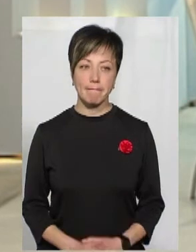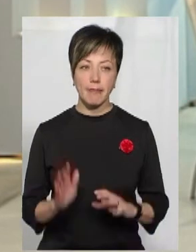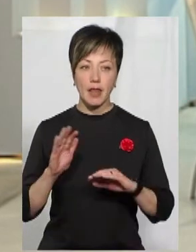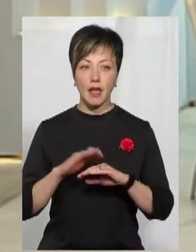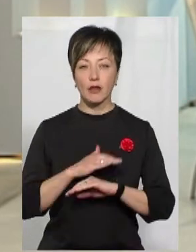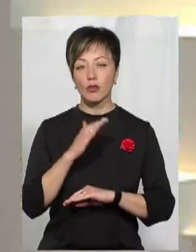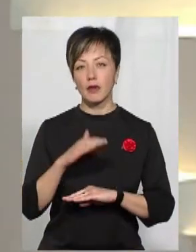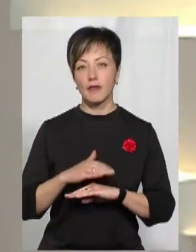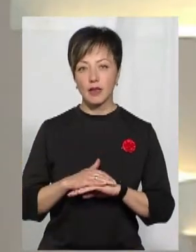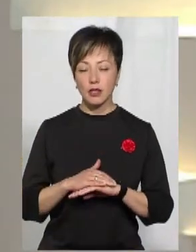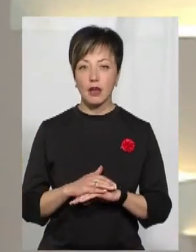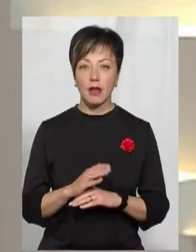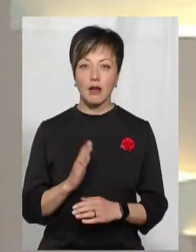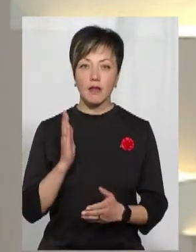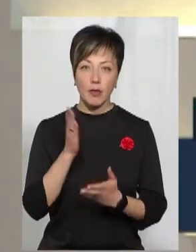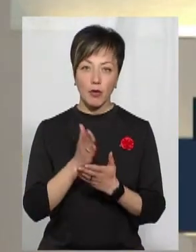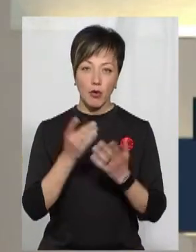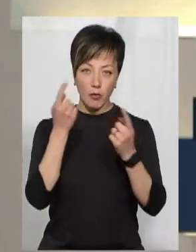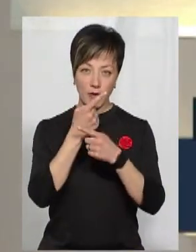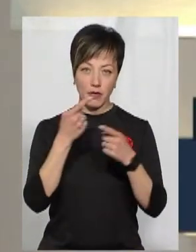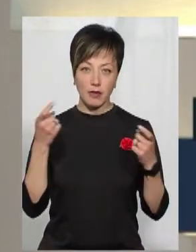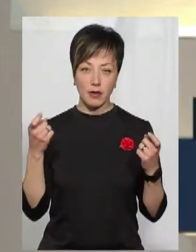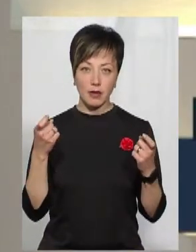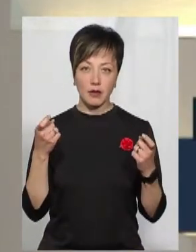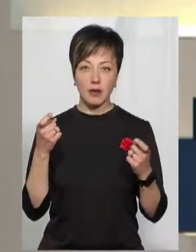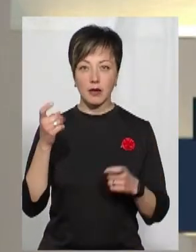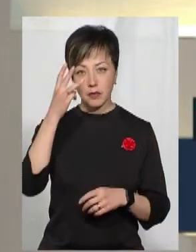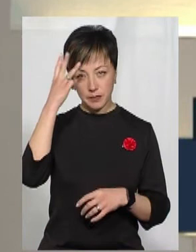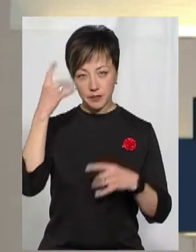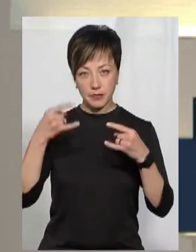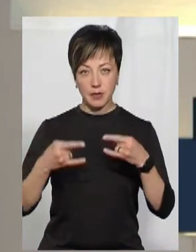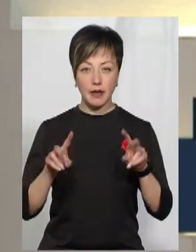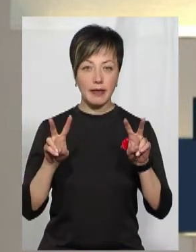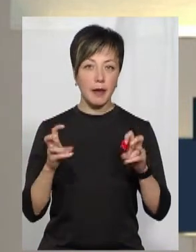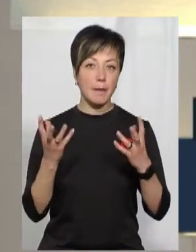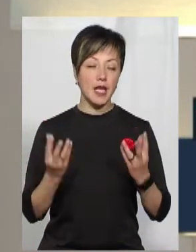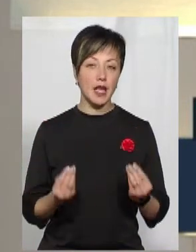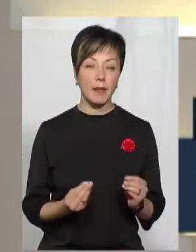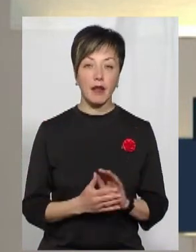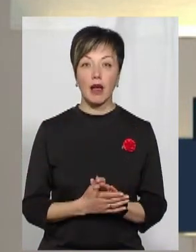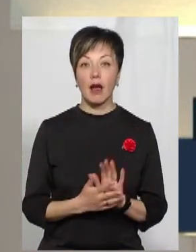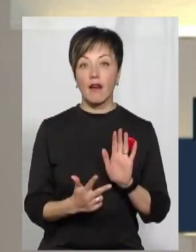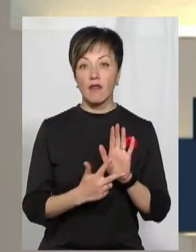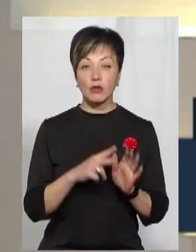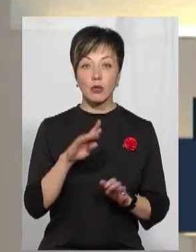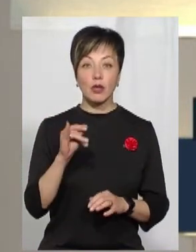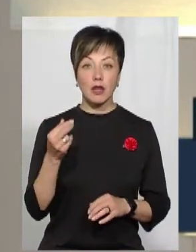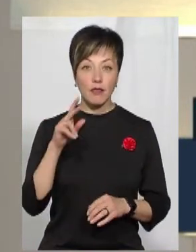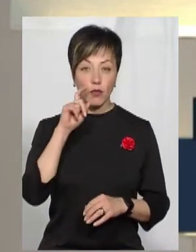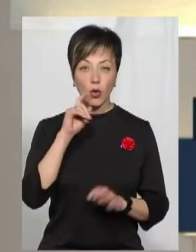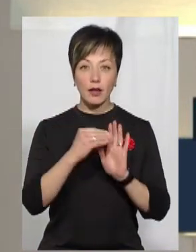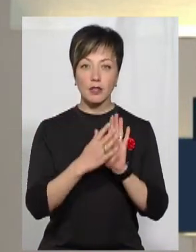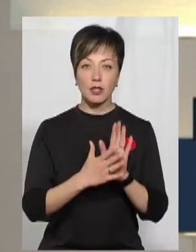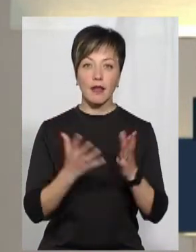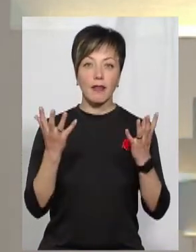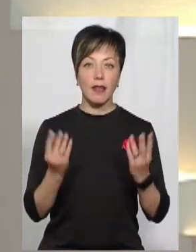Добрий вечір. У прямому етері на ЮА «Поділля» – тема дня. 8 травня в Україні відзначають День